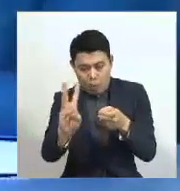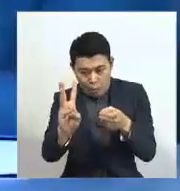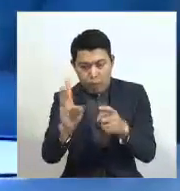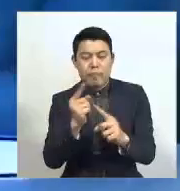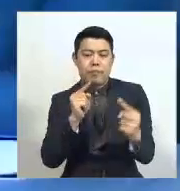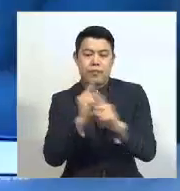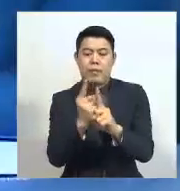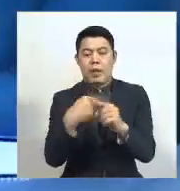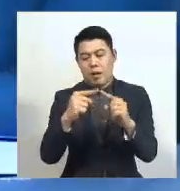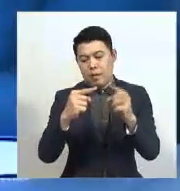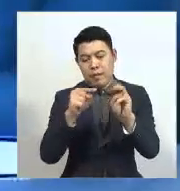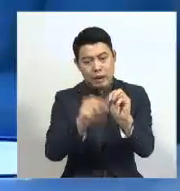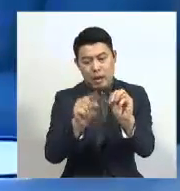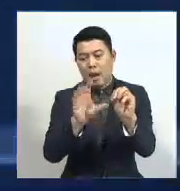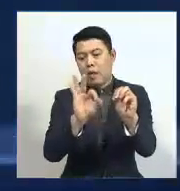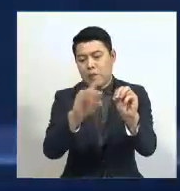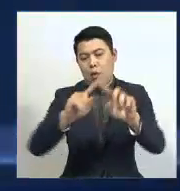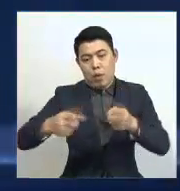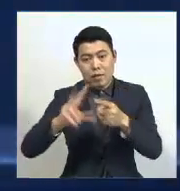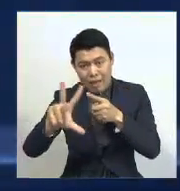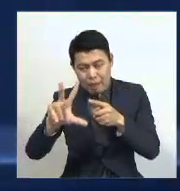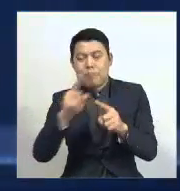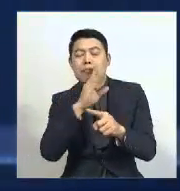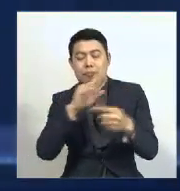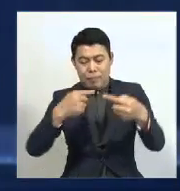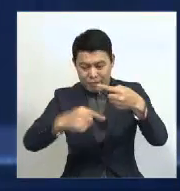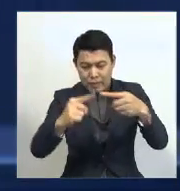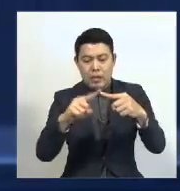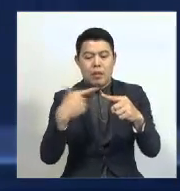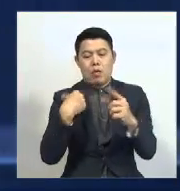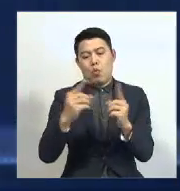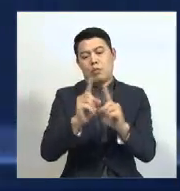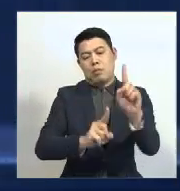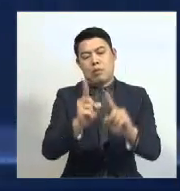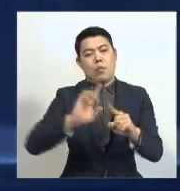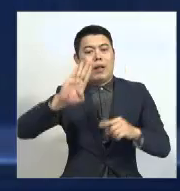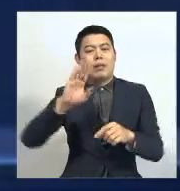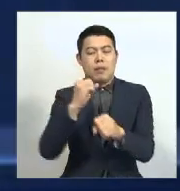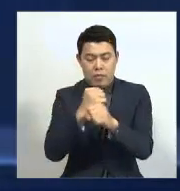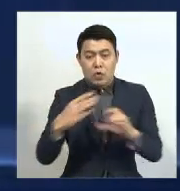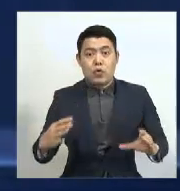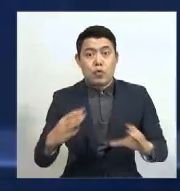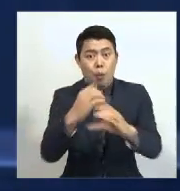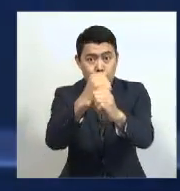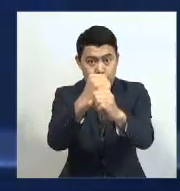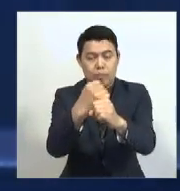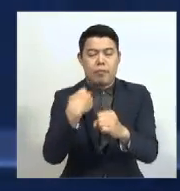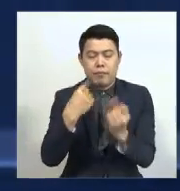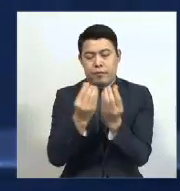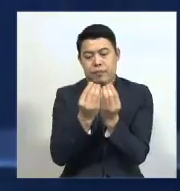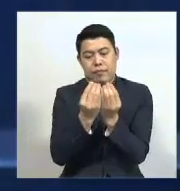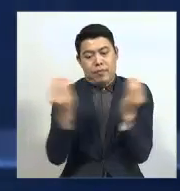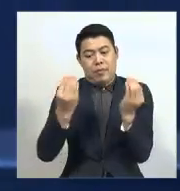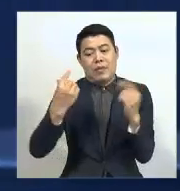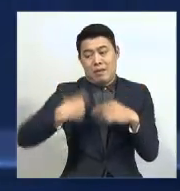นะคะประกอบมาตรา98 วงเล็บ 3จากกรณีถือครองหุ้นสื่อบริษัทวีลักษณ์มีเดียจำกัดโดยสรุปก็คือคำวินิจฉัยของศาล